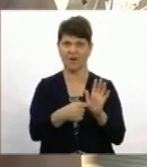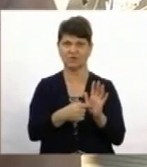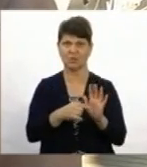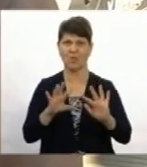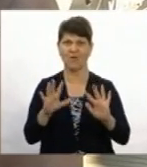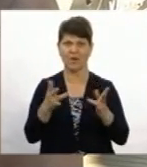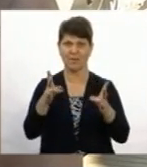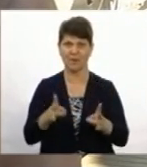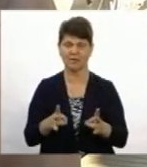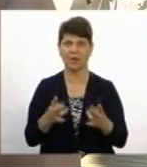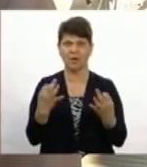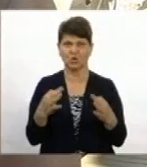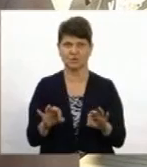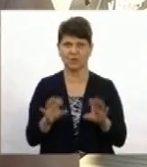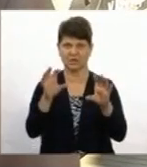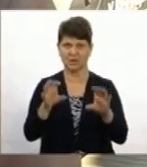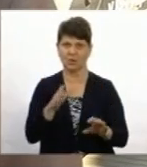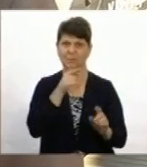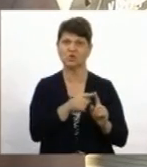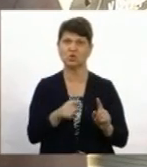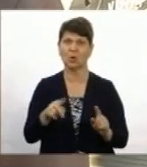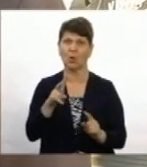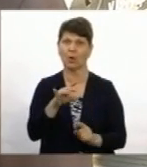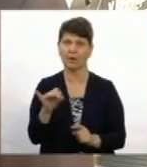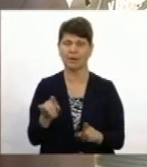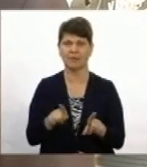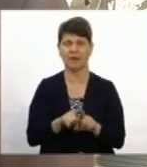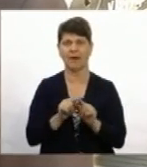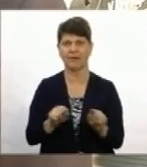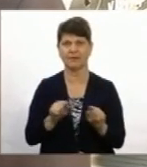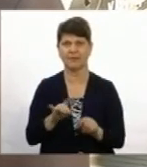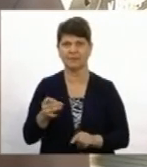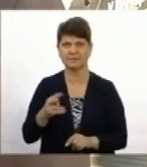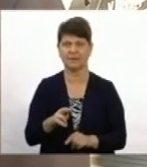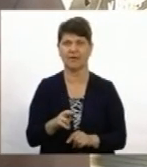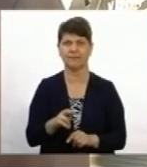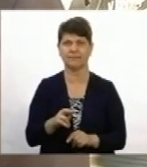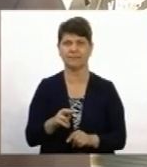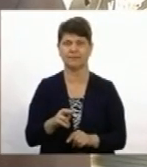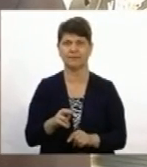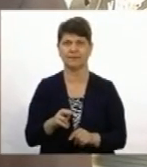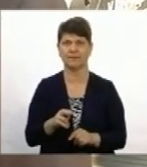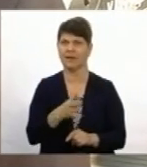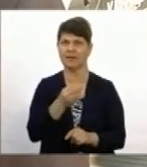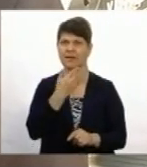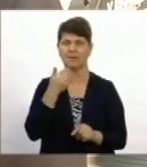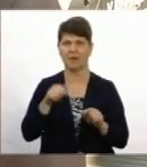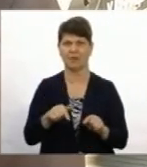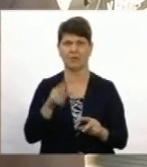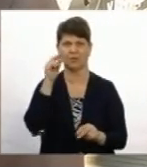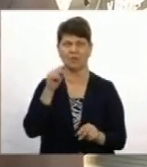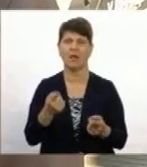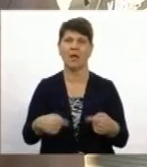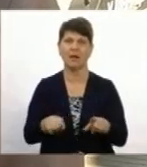навіть якщо це були дозволені законом строки, то така агітаційна продукція не містила вихідних даних, що